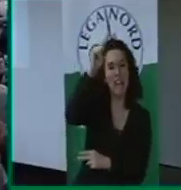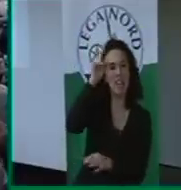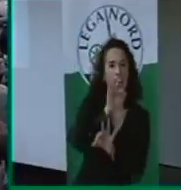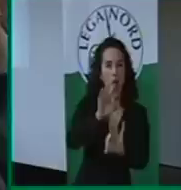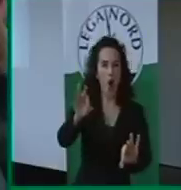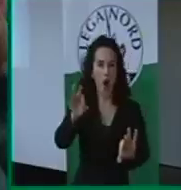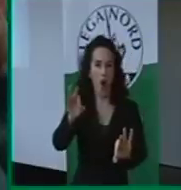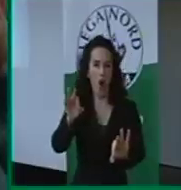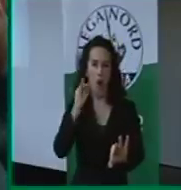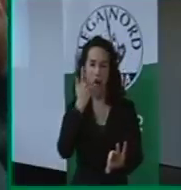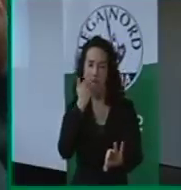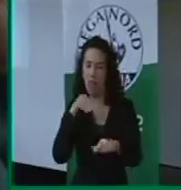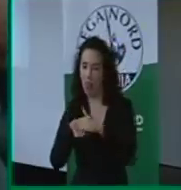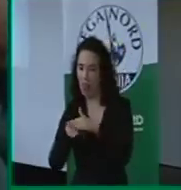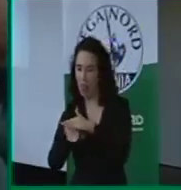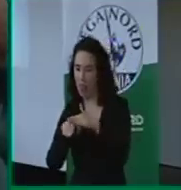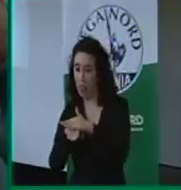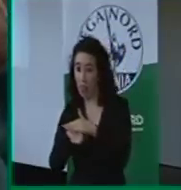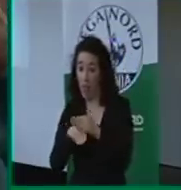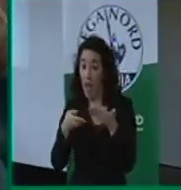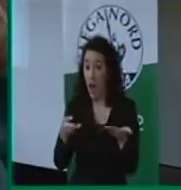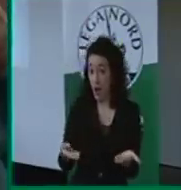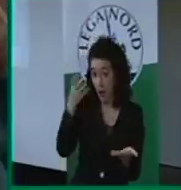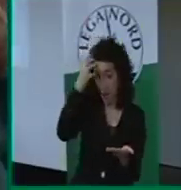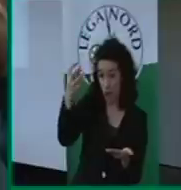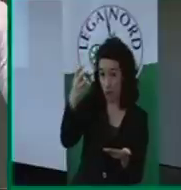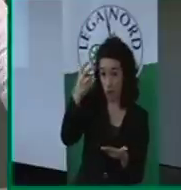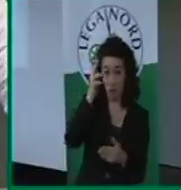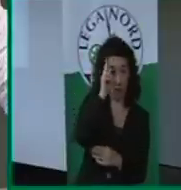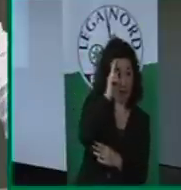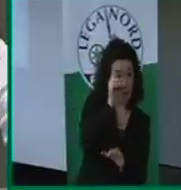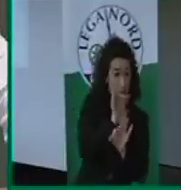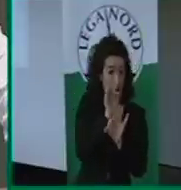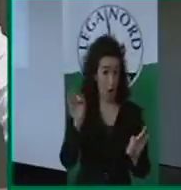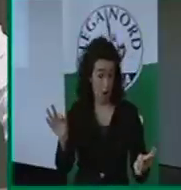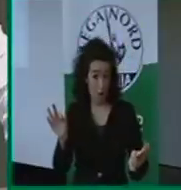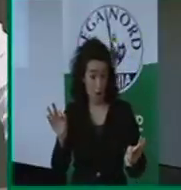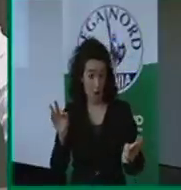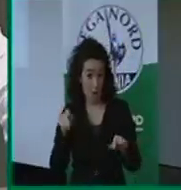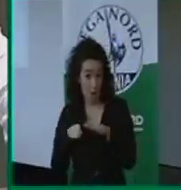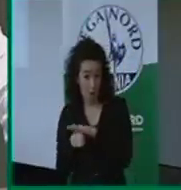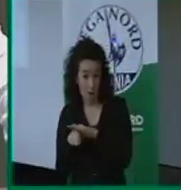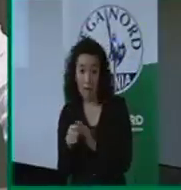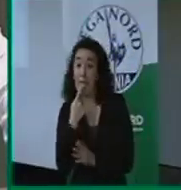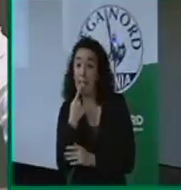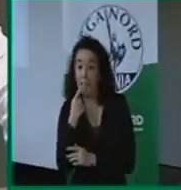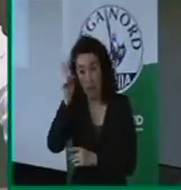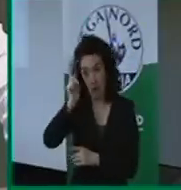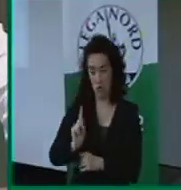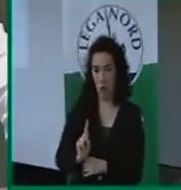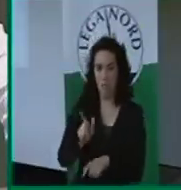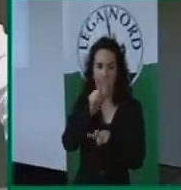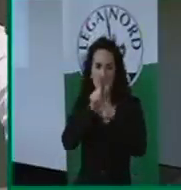lascio lascio a voi la scelta il taxista il benzinaio l'edicolante la partita IVA il cassintegrato